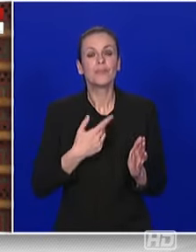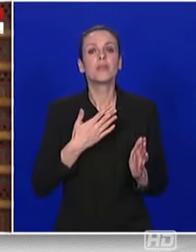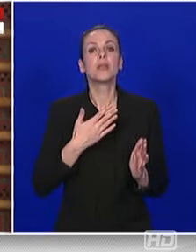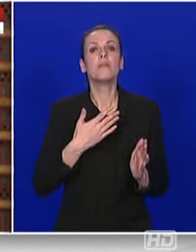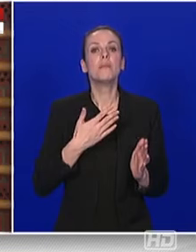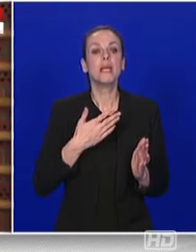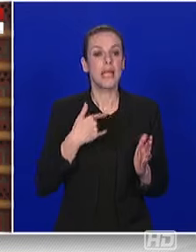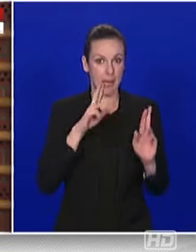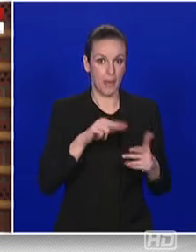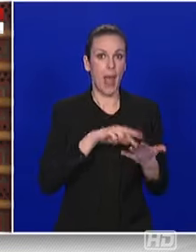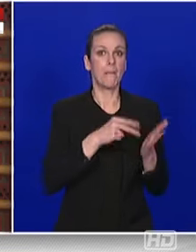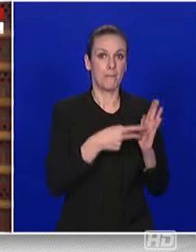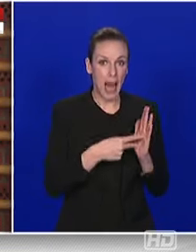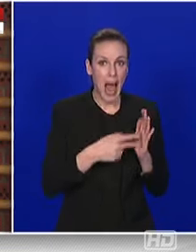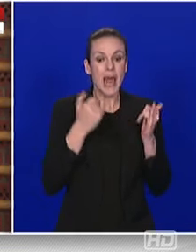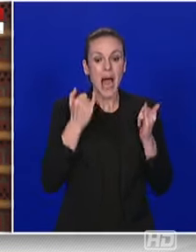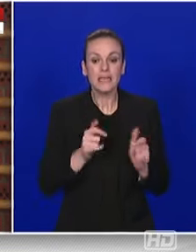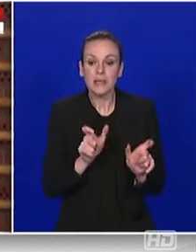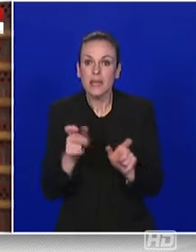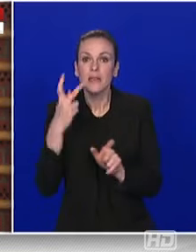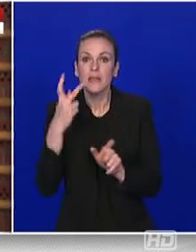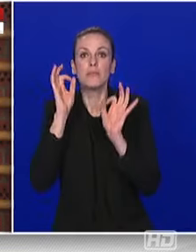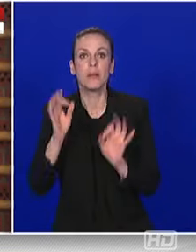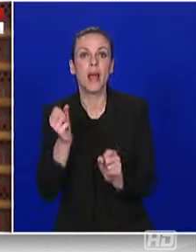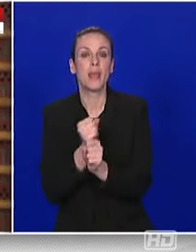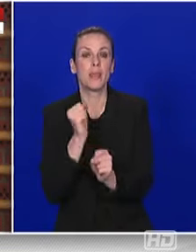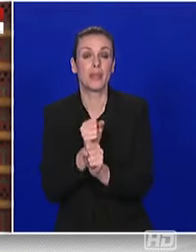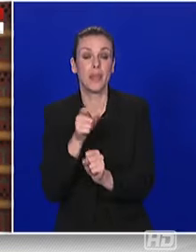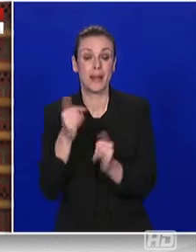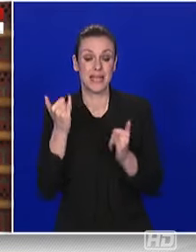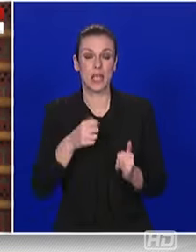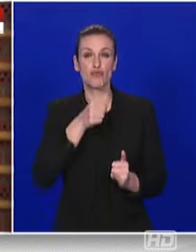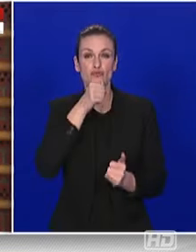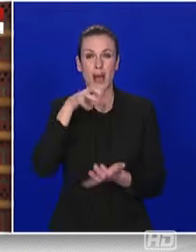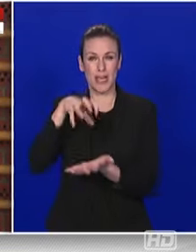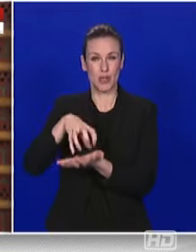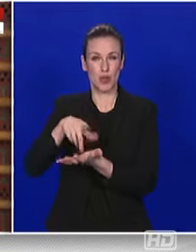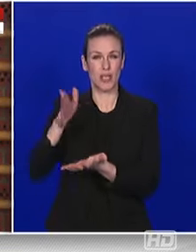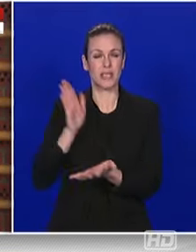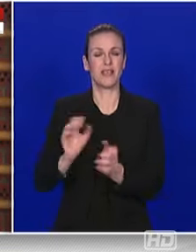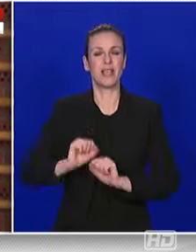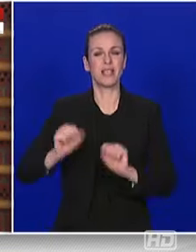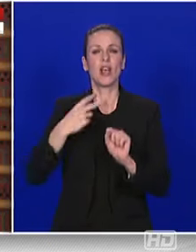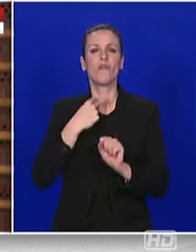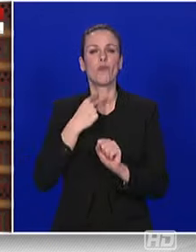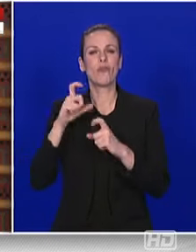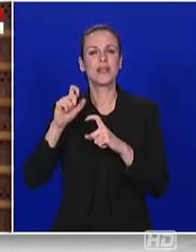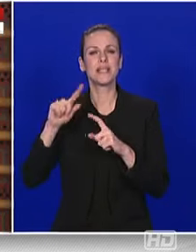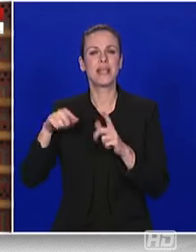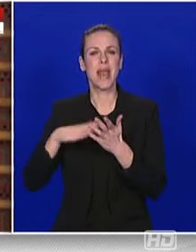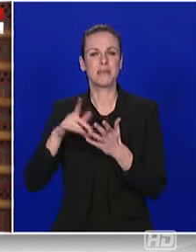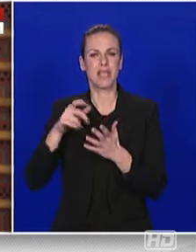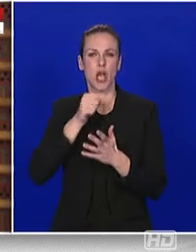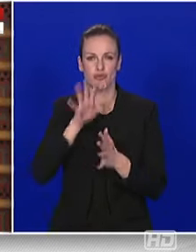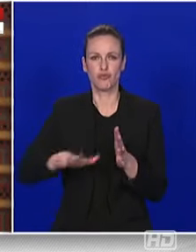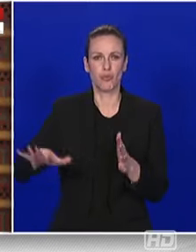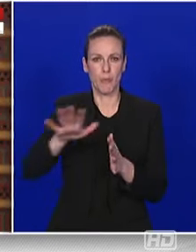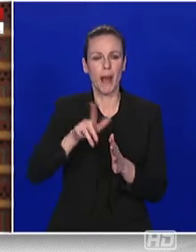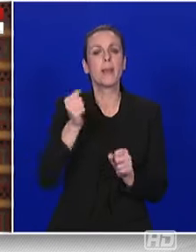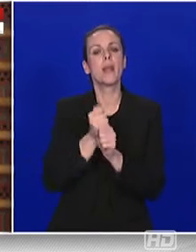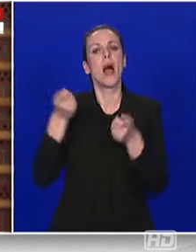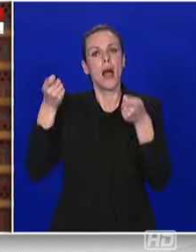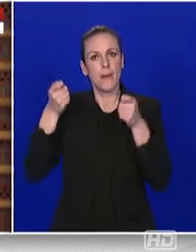protokola. Danas je županijski stožer civilne zaštite Vukovarsko-srijemske županije donio